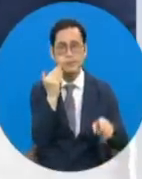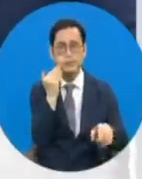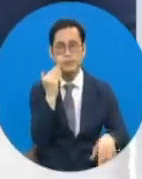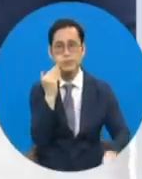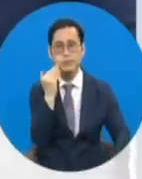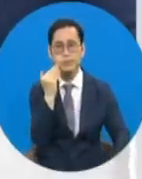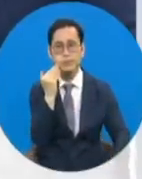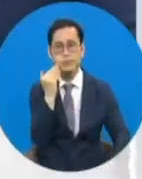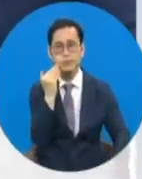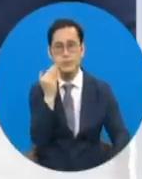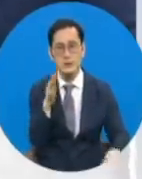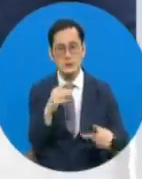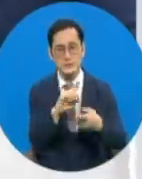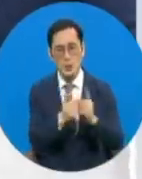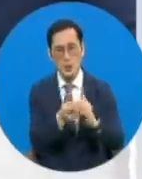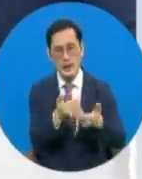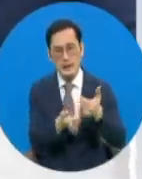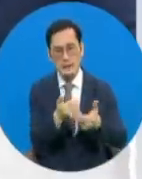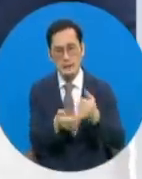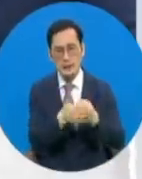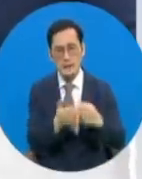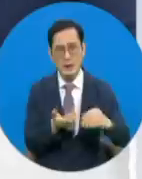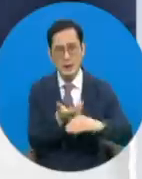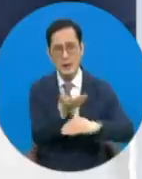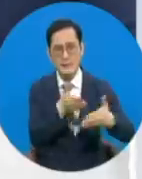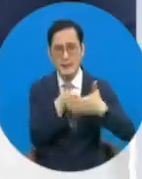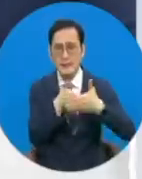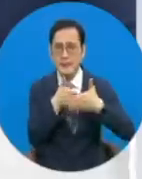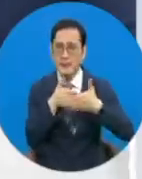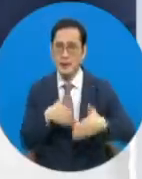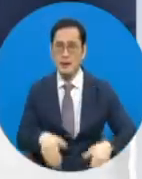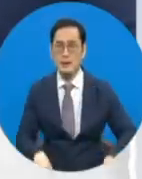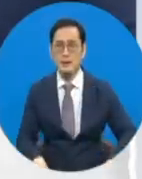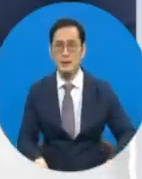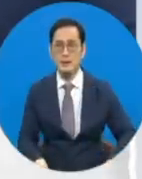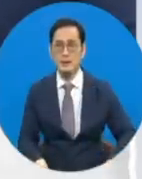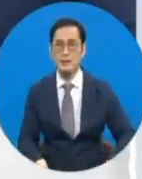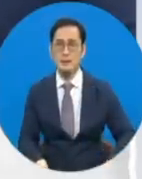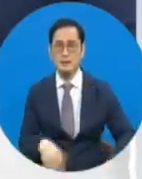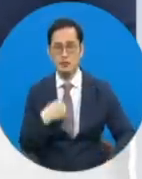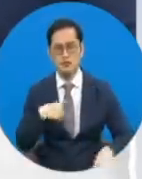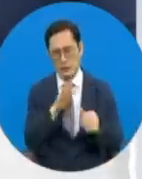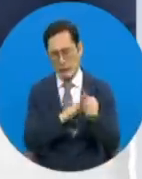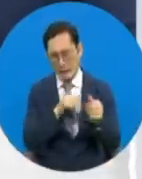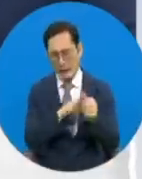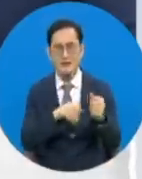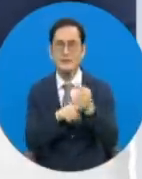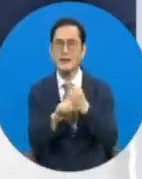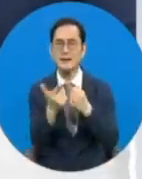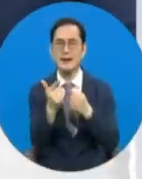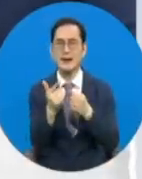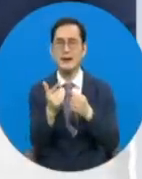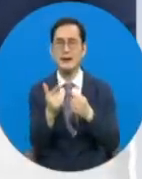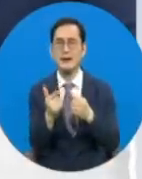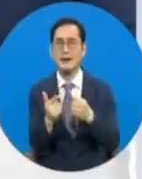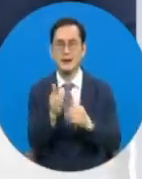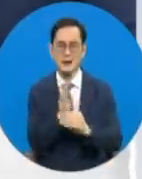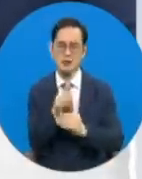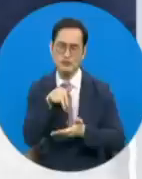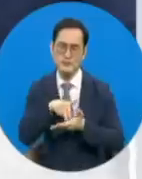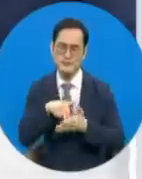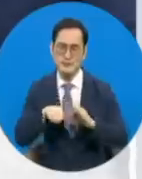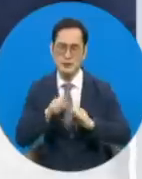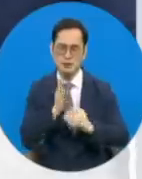당하게 되면서 적자를 면치 못하고 있습니다. 사실 여기서 중국한테 잘해야 된다 이런 얘기가 아닌 겁니다. 그냥 우리는